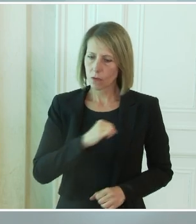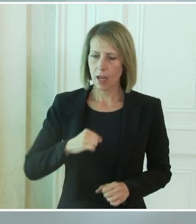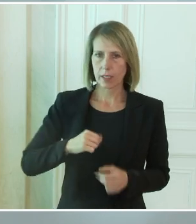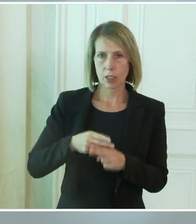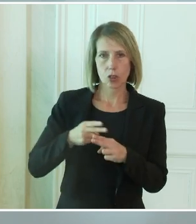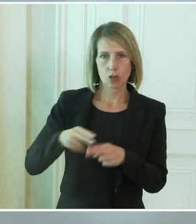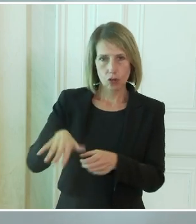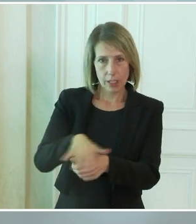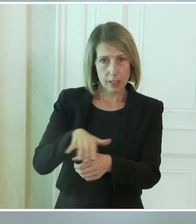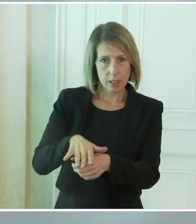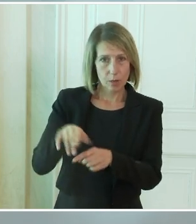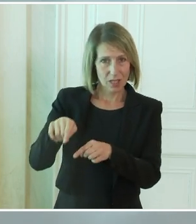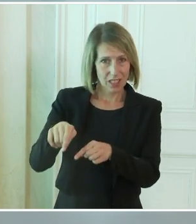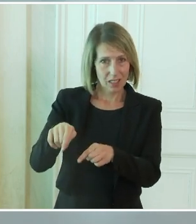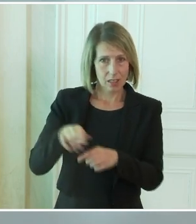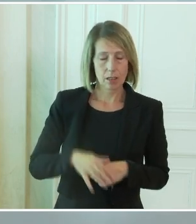Staatsgebiet,